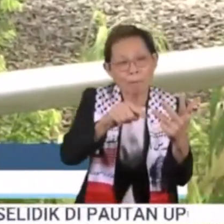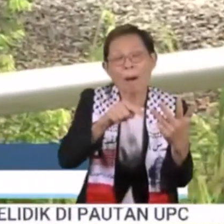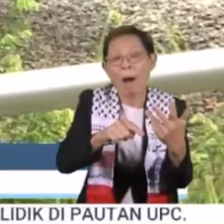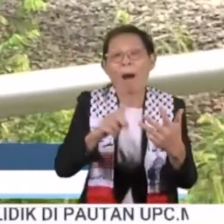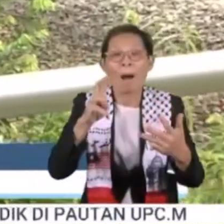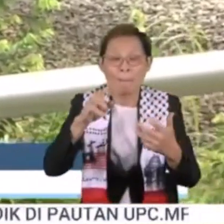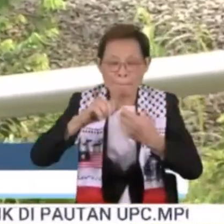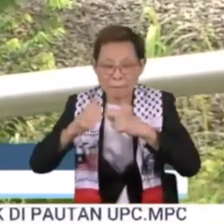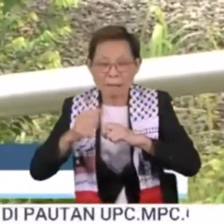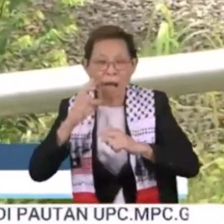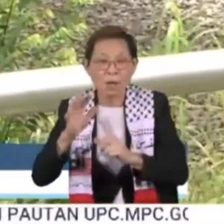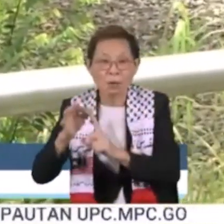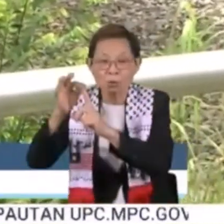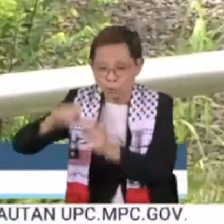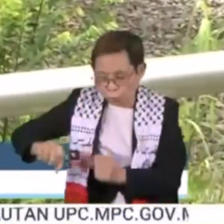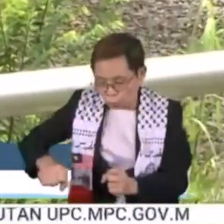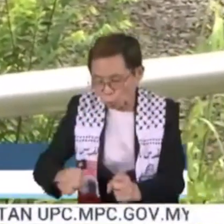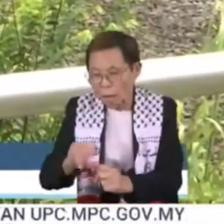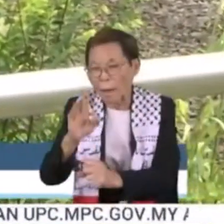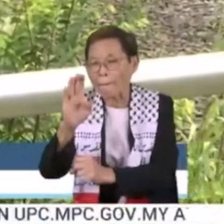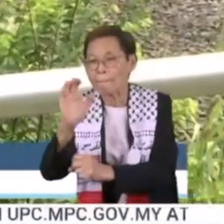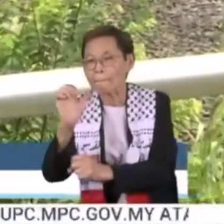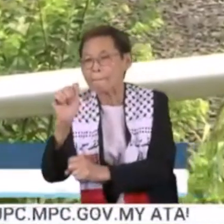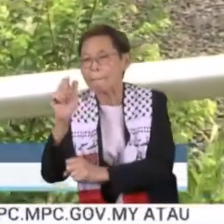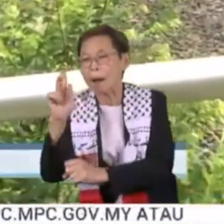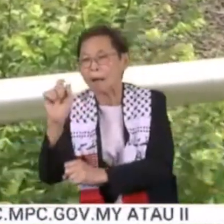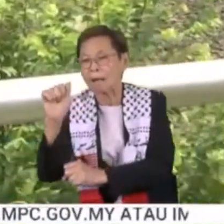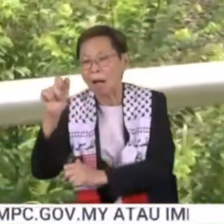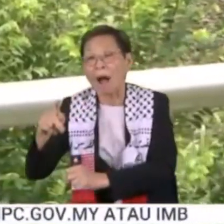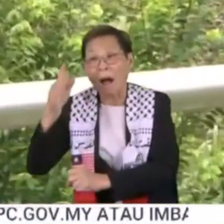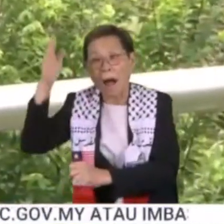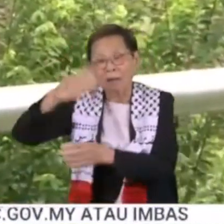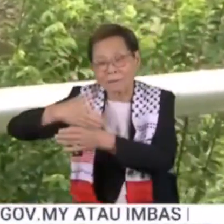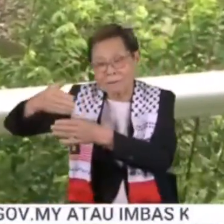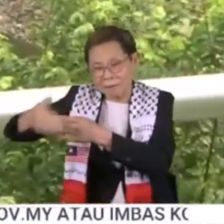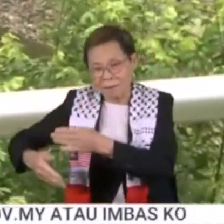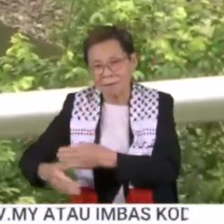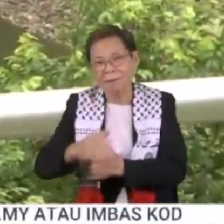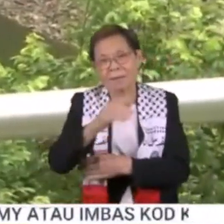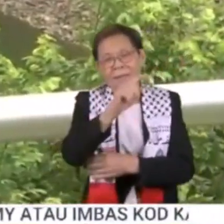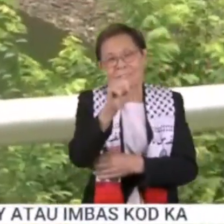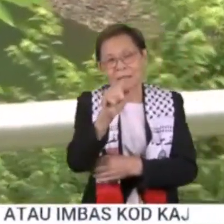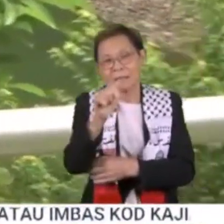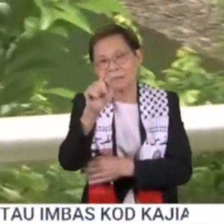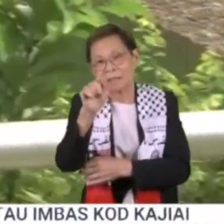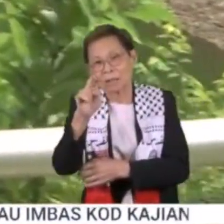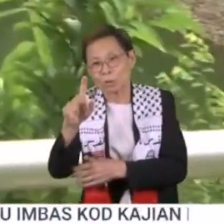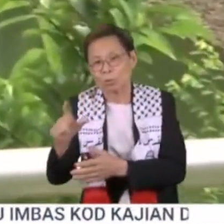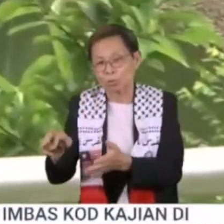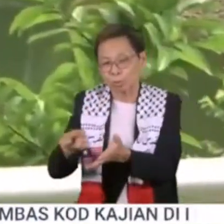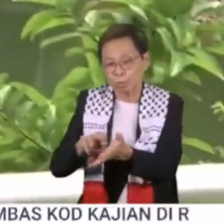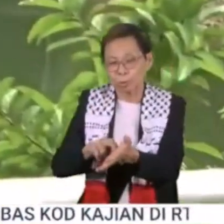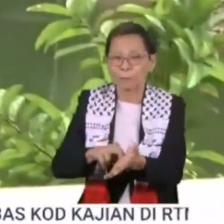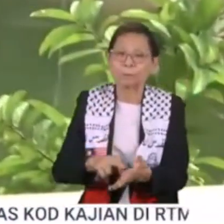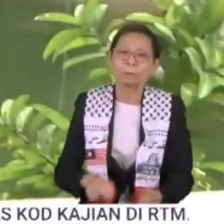Pinang khususnya Sungai Bakap bakal selesai. Zatul Ikmal Muhammad Noor, RTM.